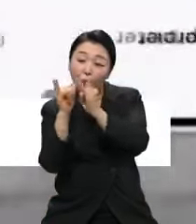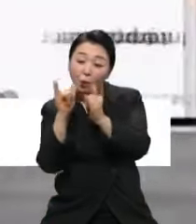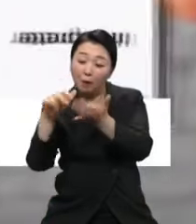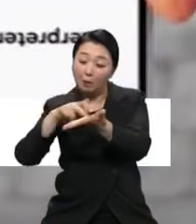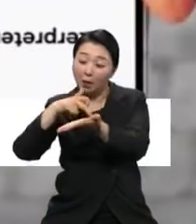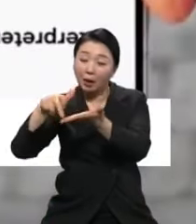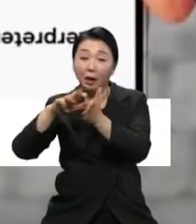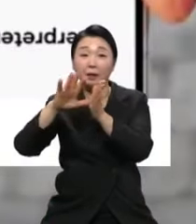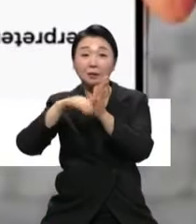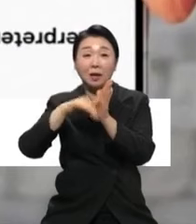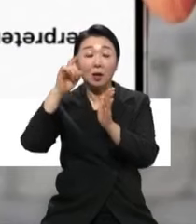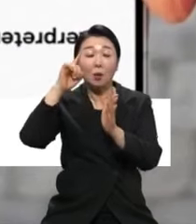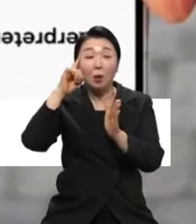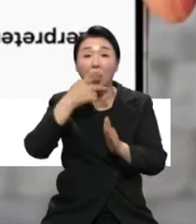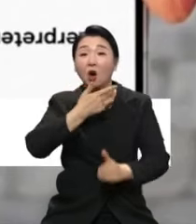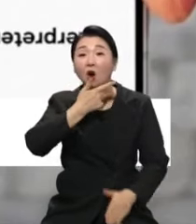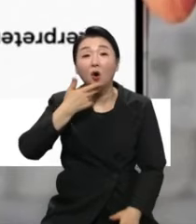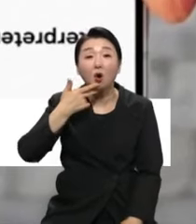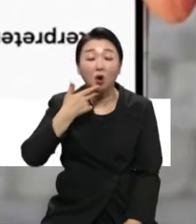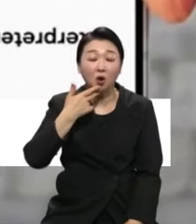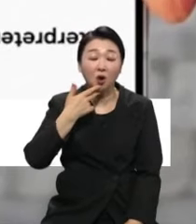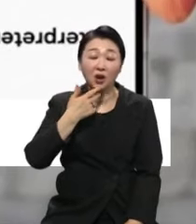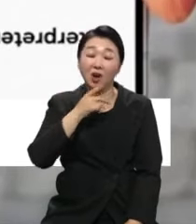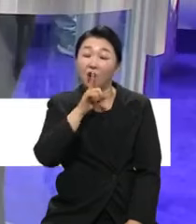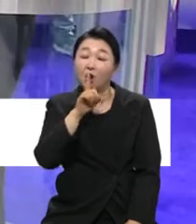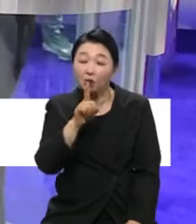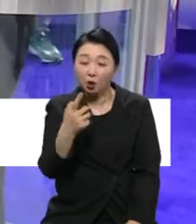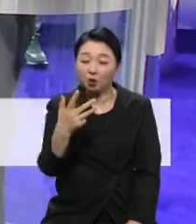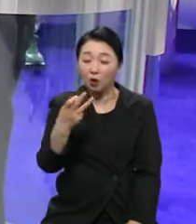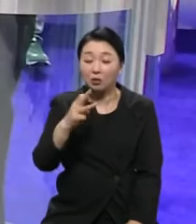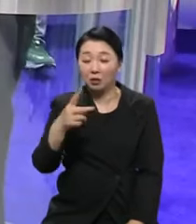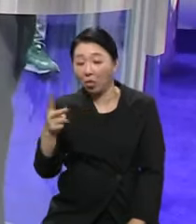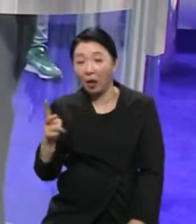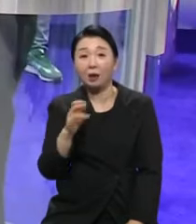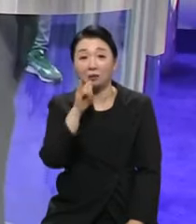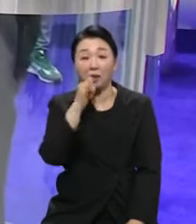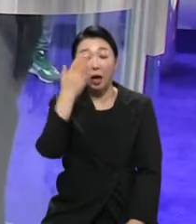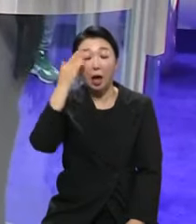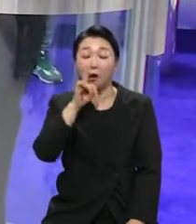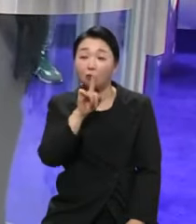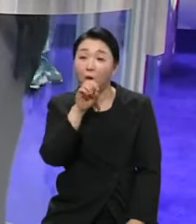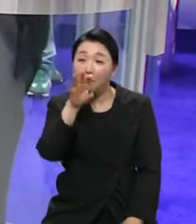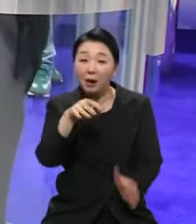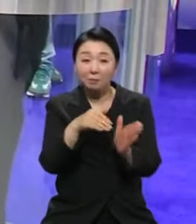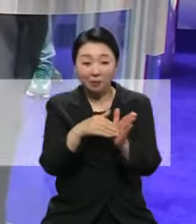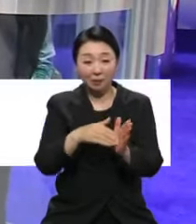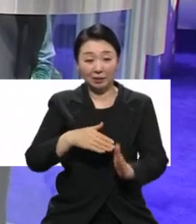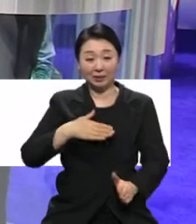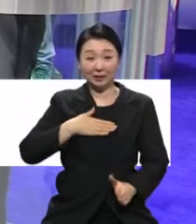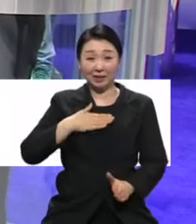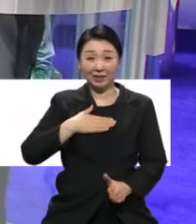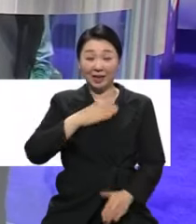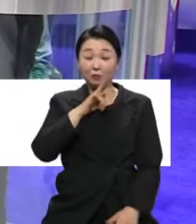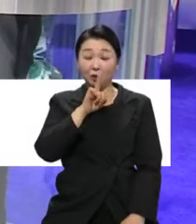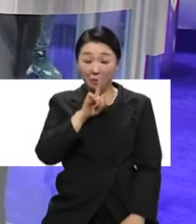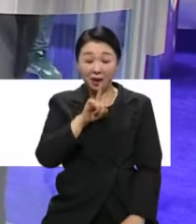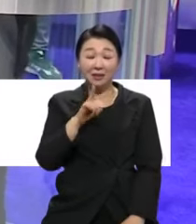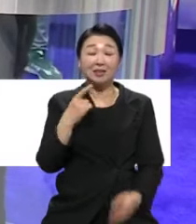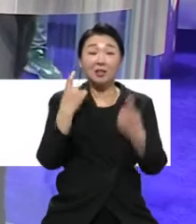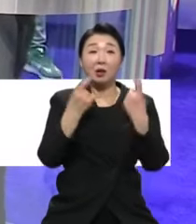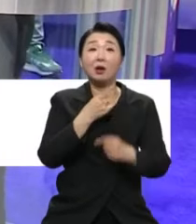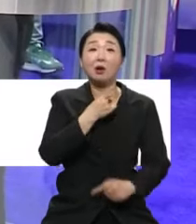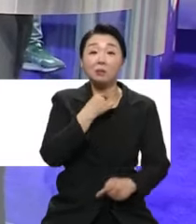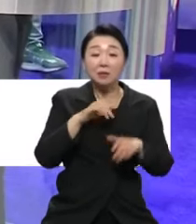때 13개 언어를 실시간 통역해줍니다. 한국어로 얘기해도 네, 저는 여행을 하려고